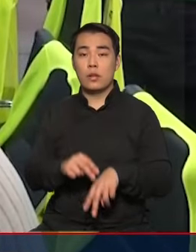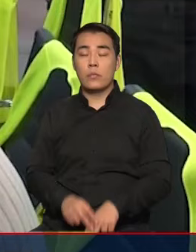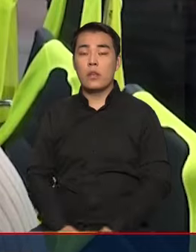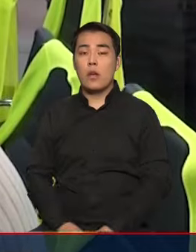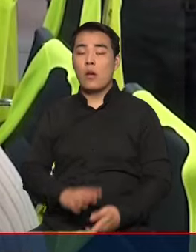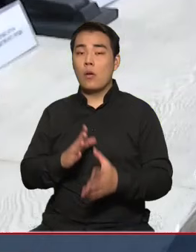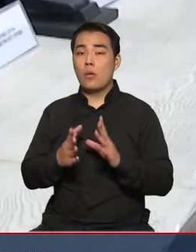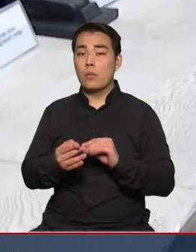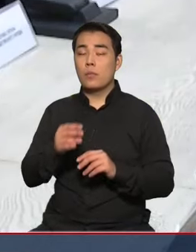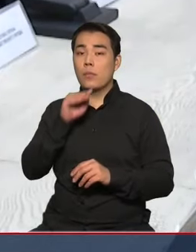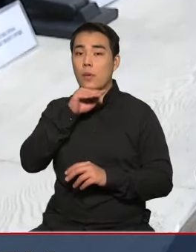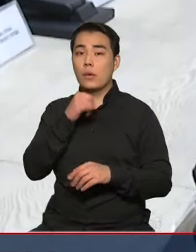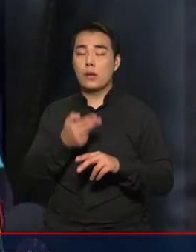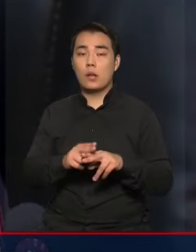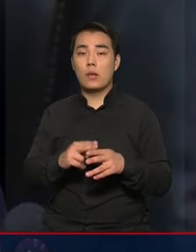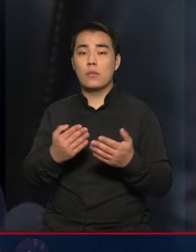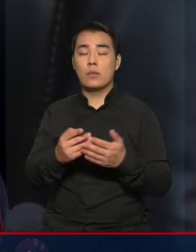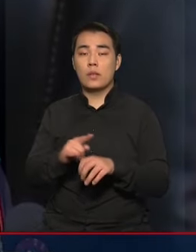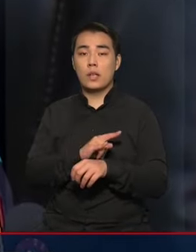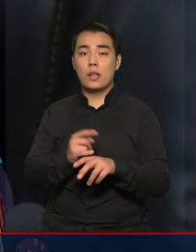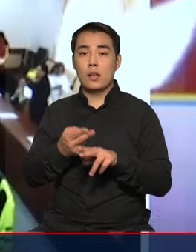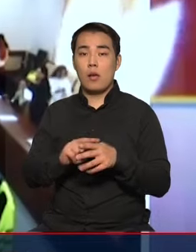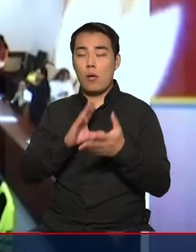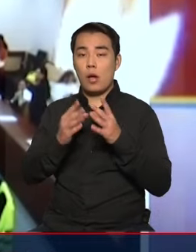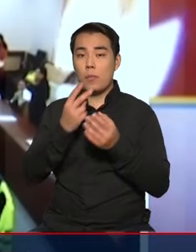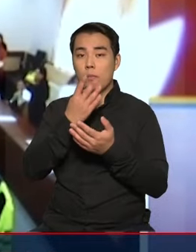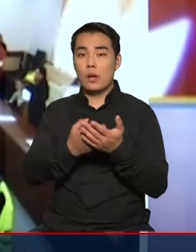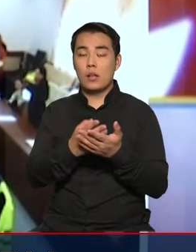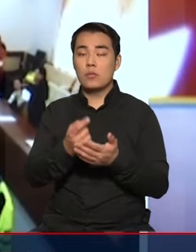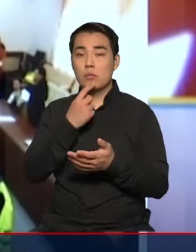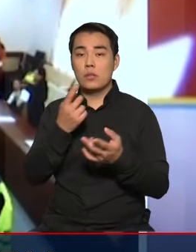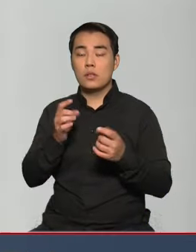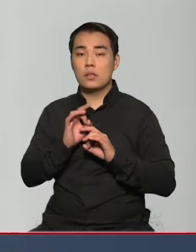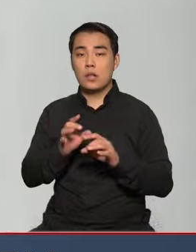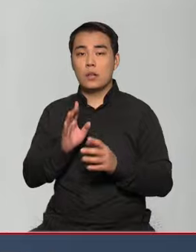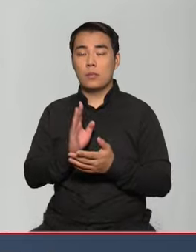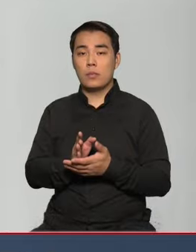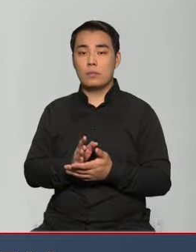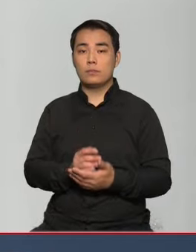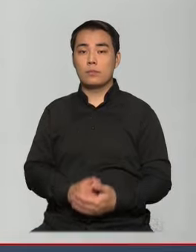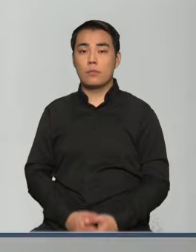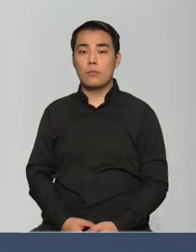Мамандар мұндай жалған ақпарат тарататын вирустық фейктер ошағын анықта өте қиын екен айтып отыр.